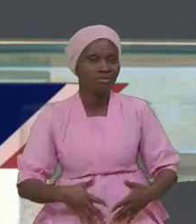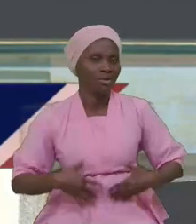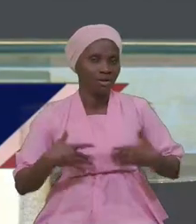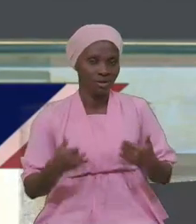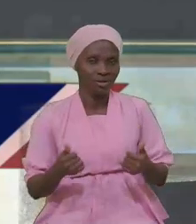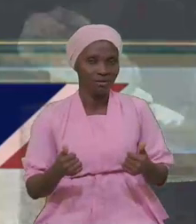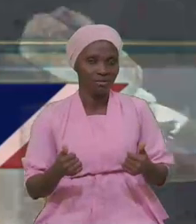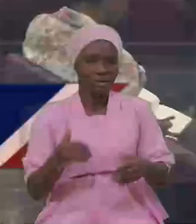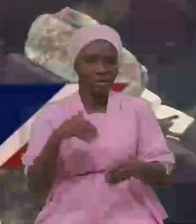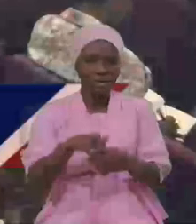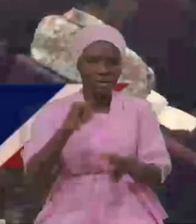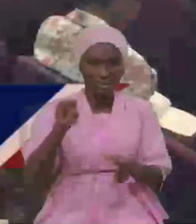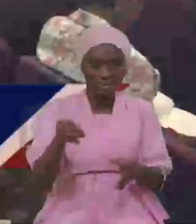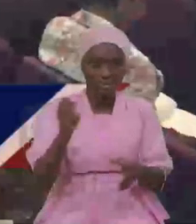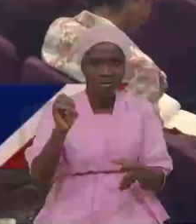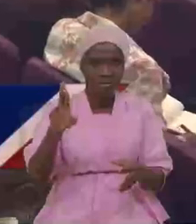Jérémie 8.